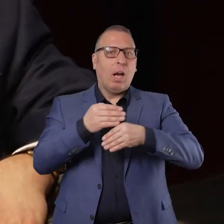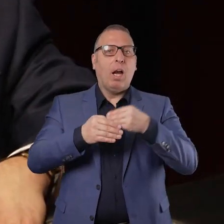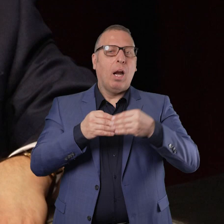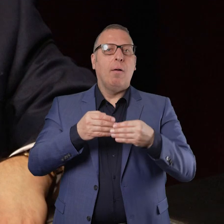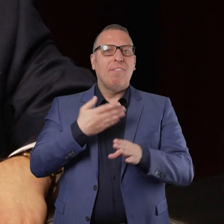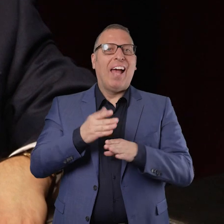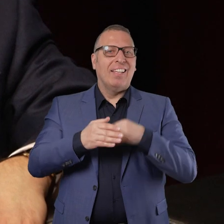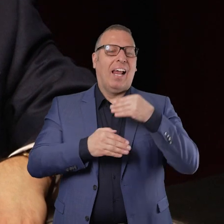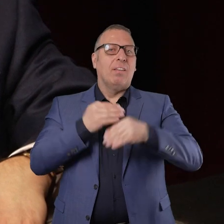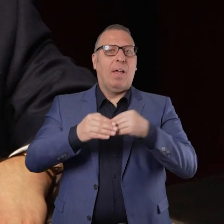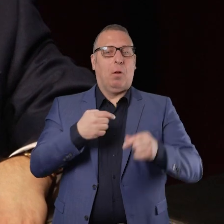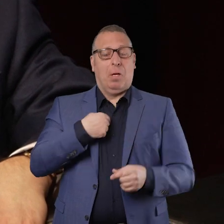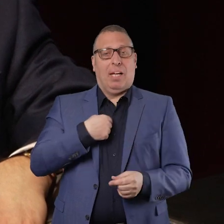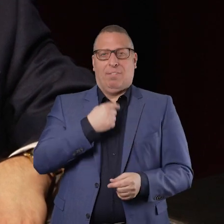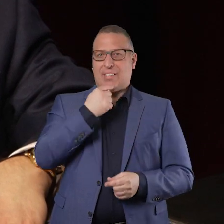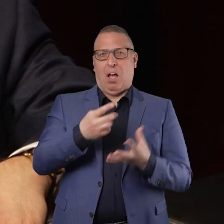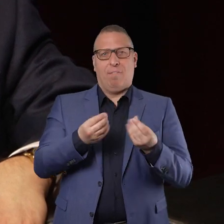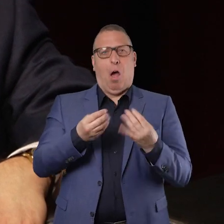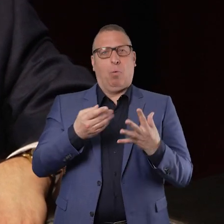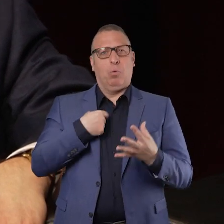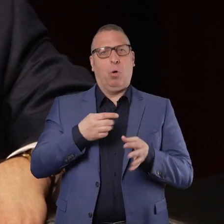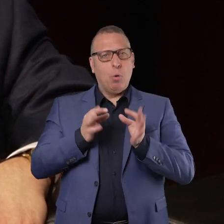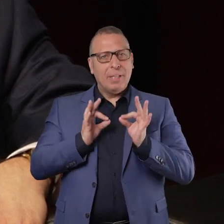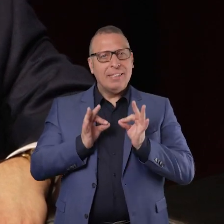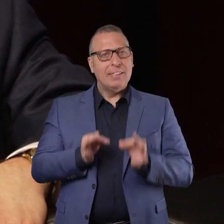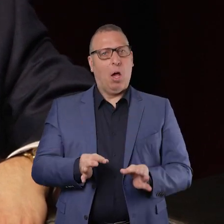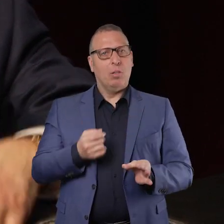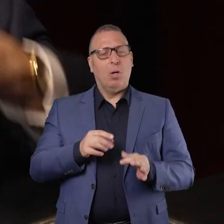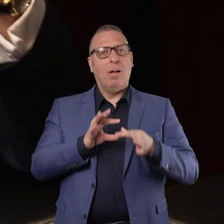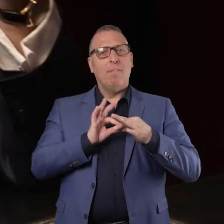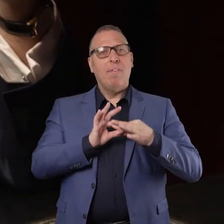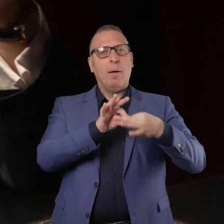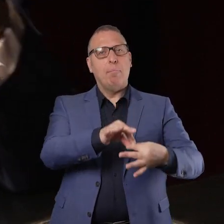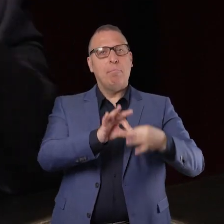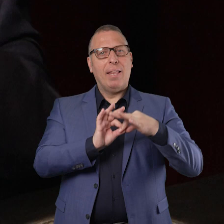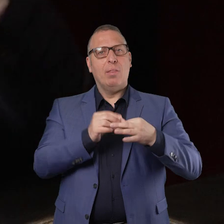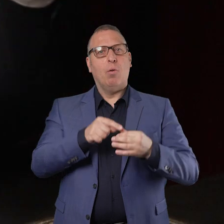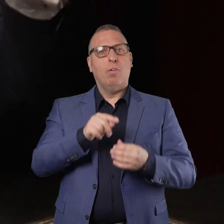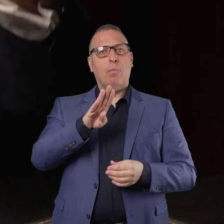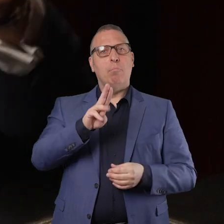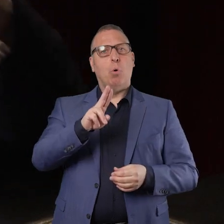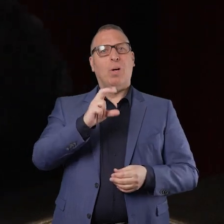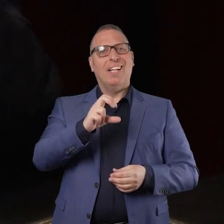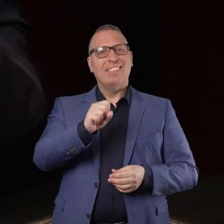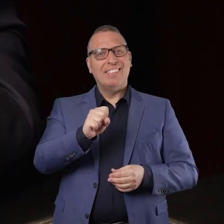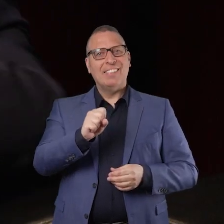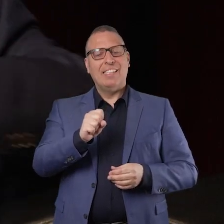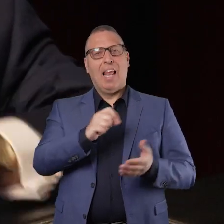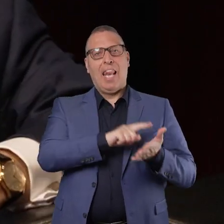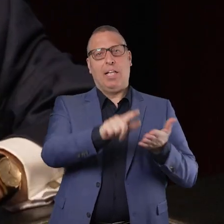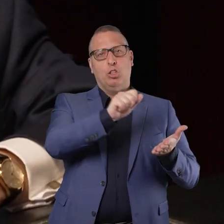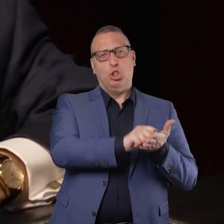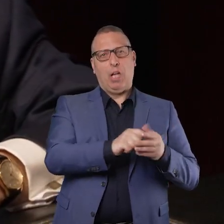Entwicklungspotenzial oder Luft nach oben. Ich sage das deshalb, weil ich überzeugt bin, dass natürlich die Verbindung von Bux über